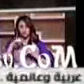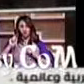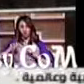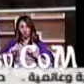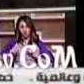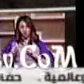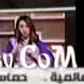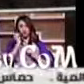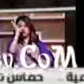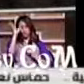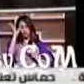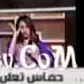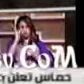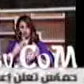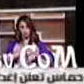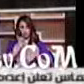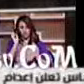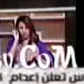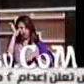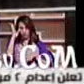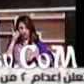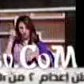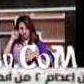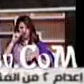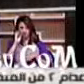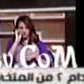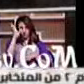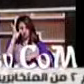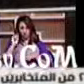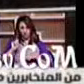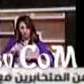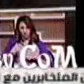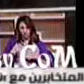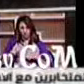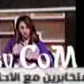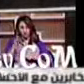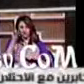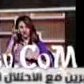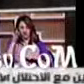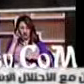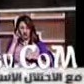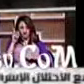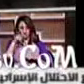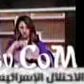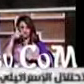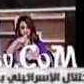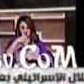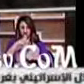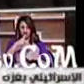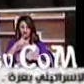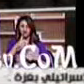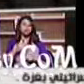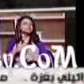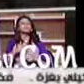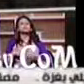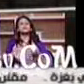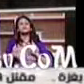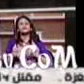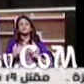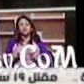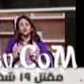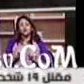الحكم باكر النطر بالحكم باكر ان شاء الله 23 6 عقب